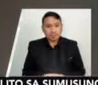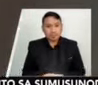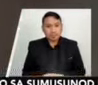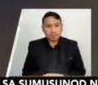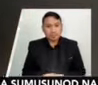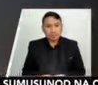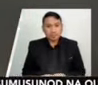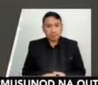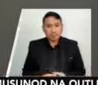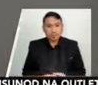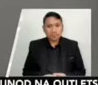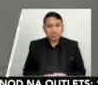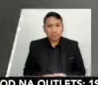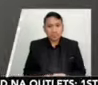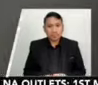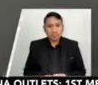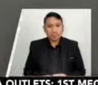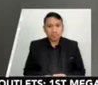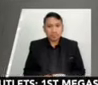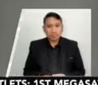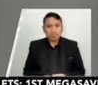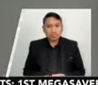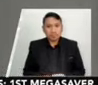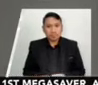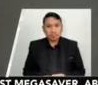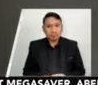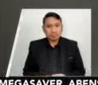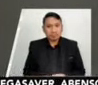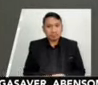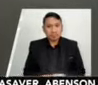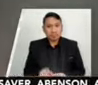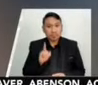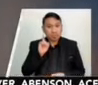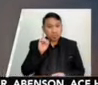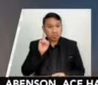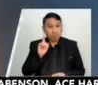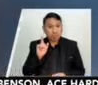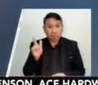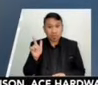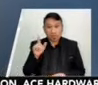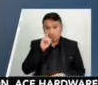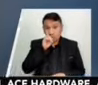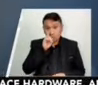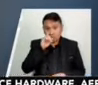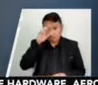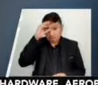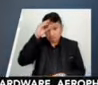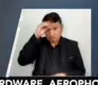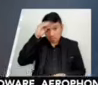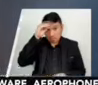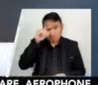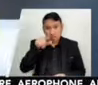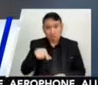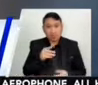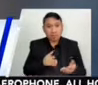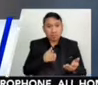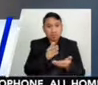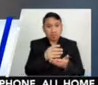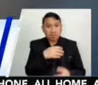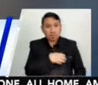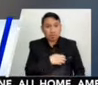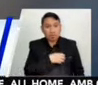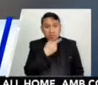Gomez nacorner at na nakapalag ang 20 anyos na lalaking ito n sugurin ng mga pulis dahil sa kasong